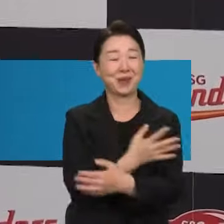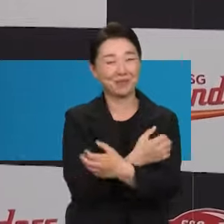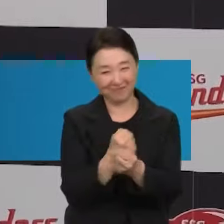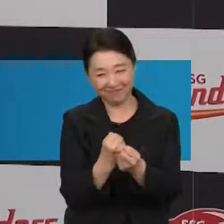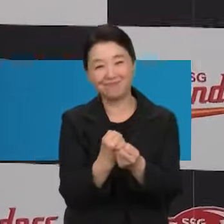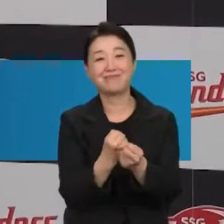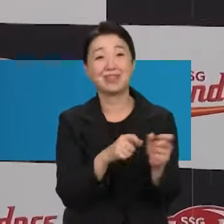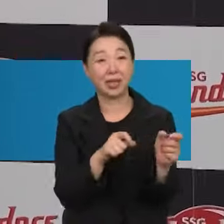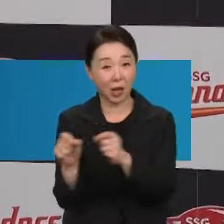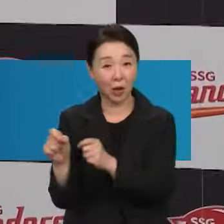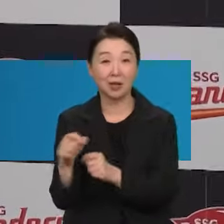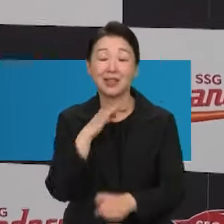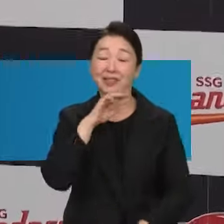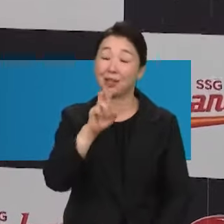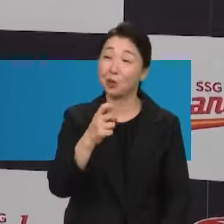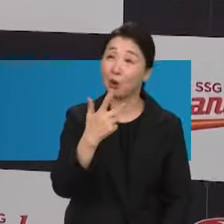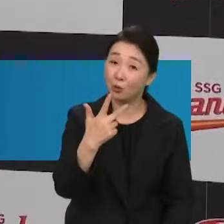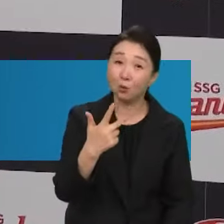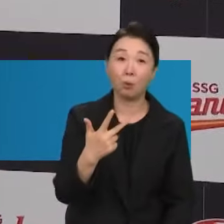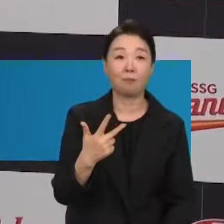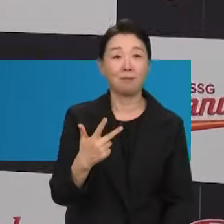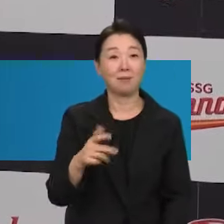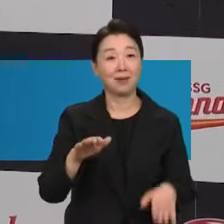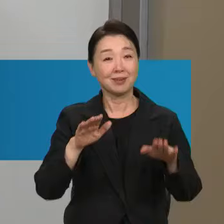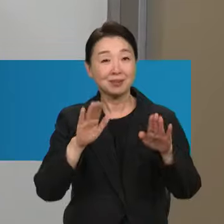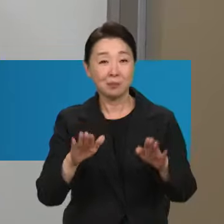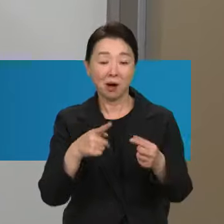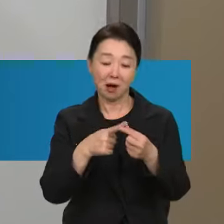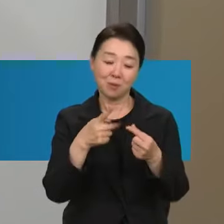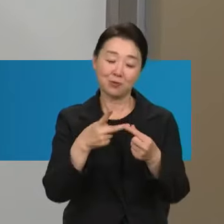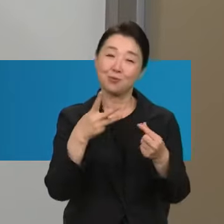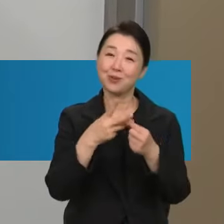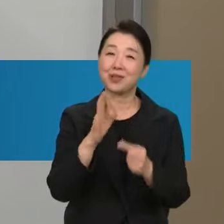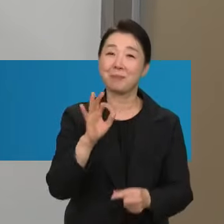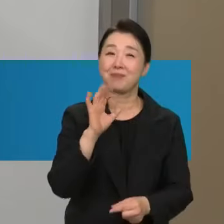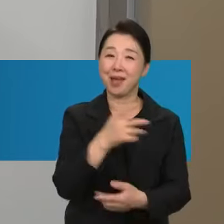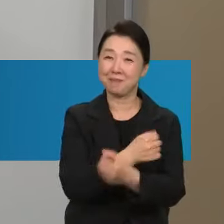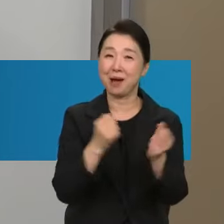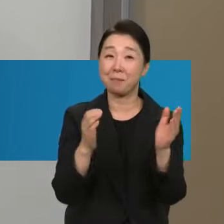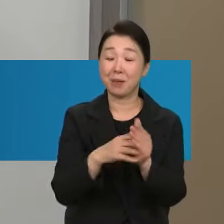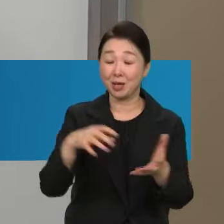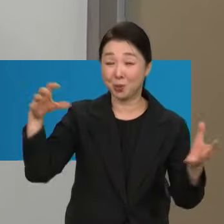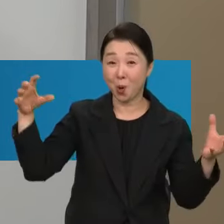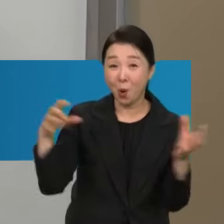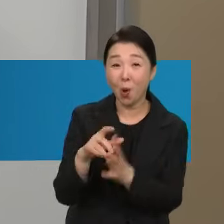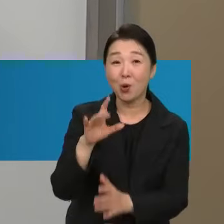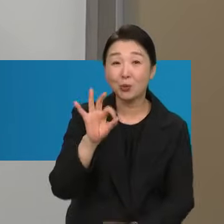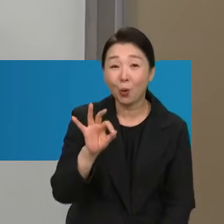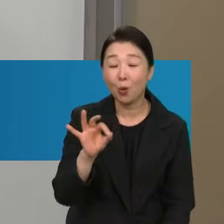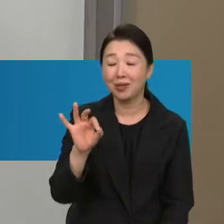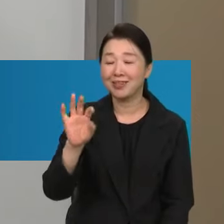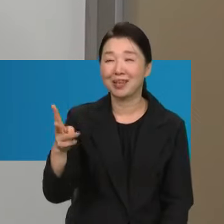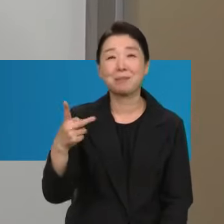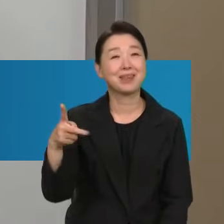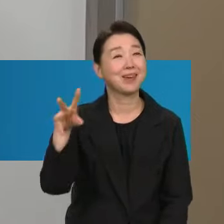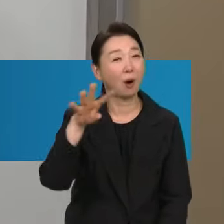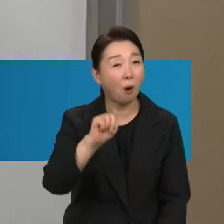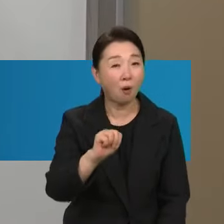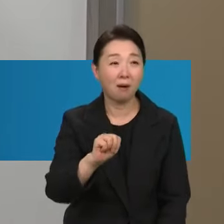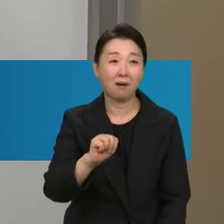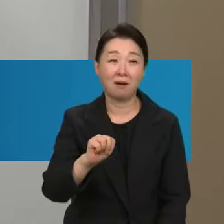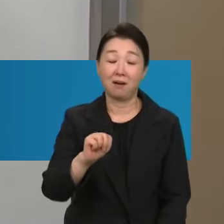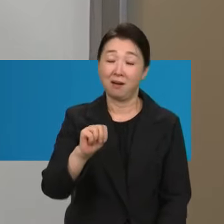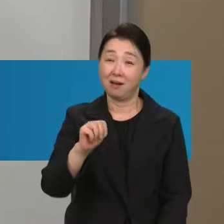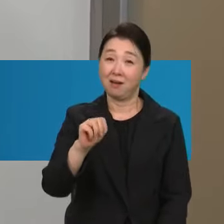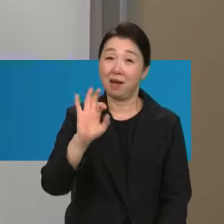이어나가게 됐는데요. 37의 나이, 이번까지 3번의 FA로 얻어낸 총 금액이 302억 원인데요. 역대